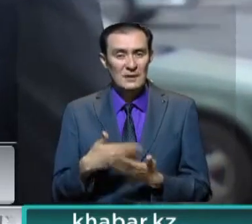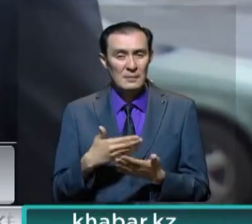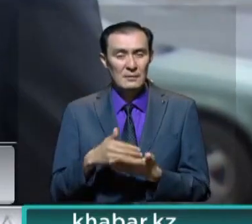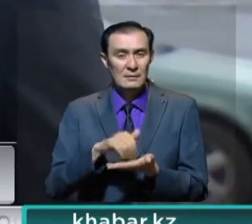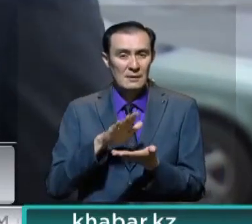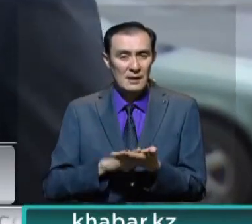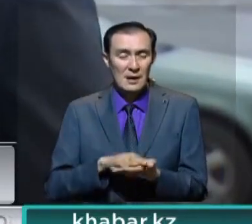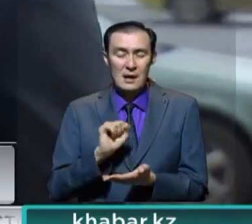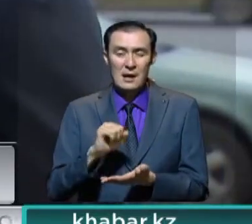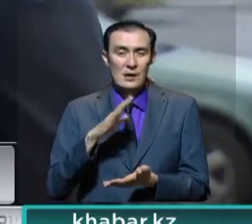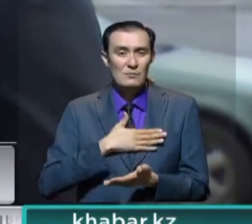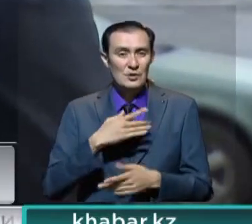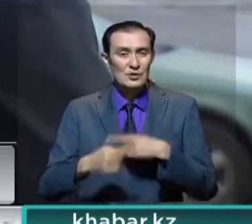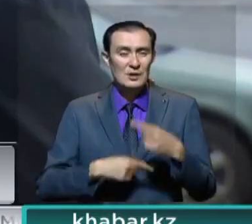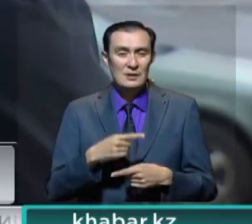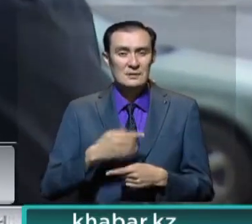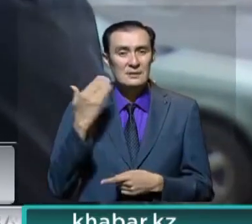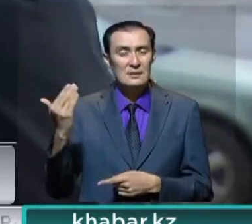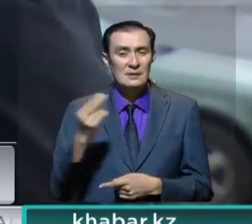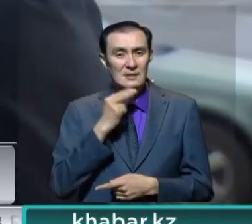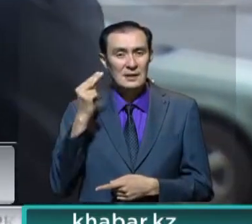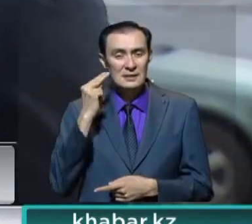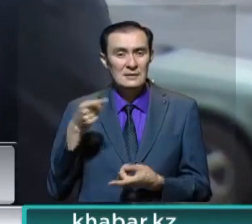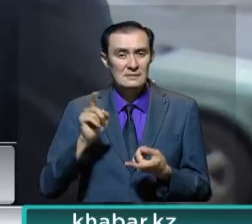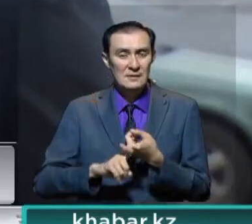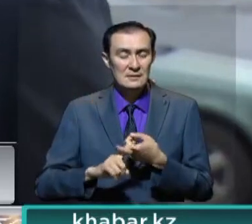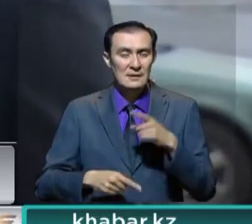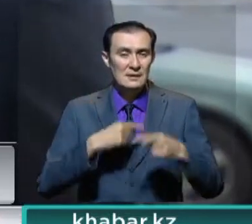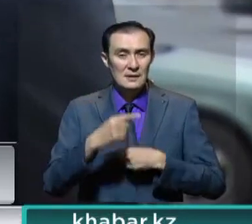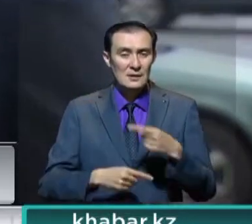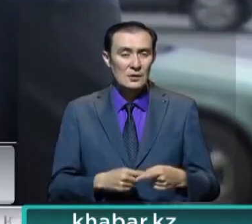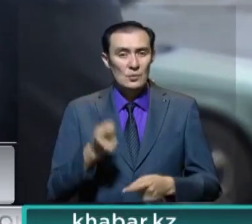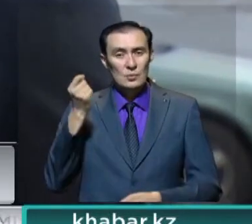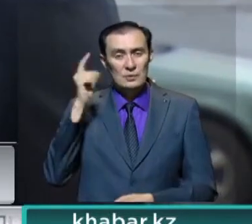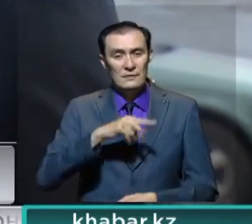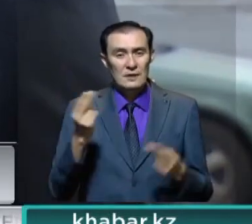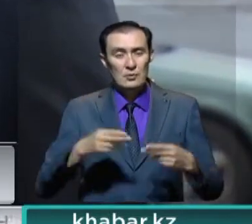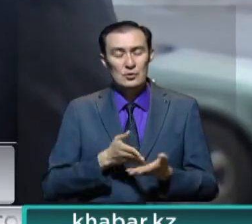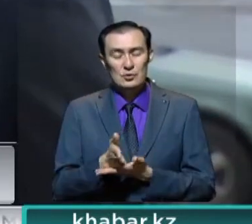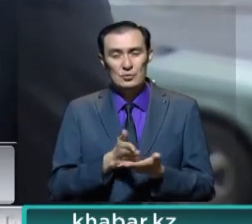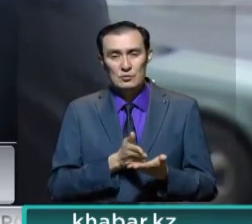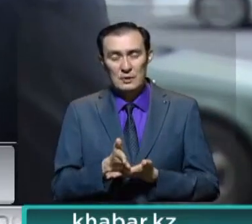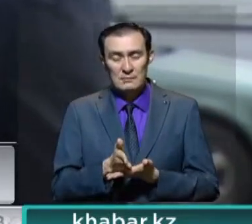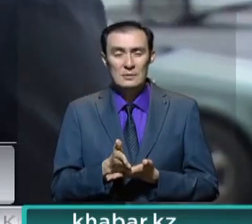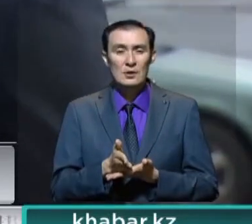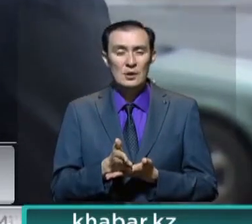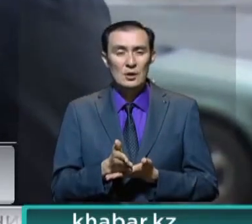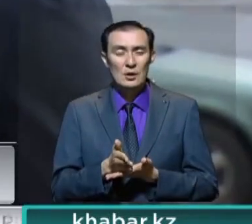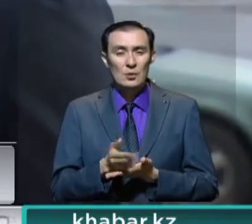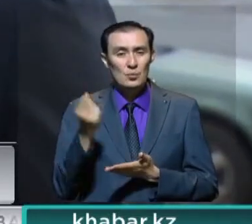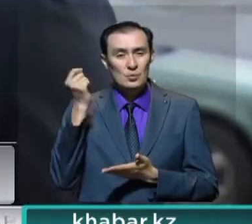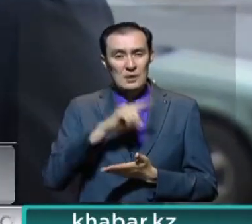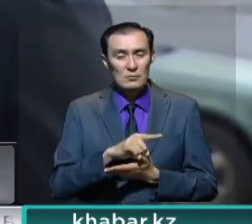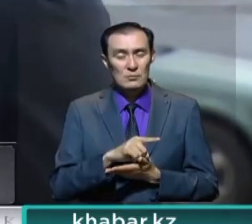но мы через своих коллег с Китайской Народной Республики, таможенной службы, узнали